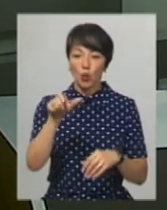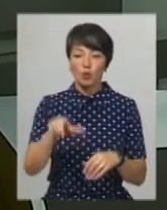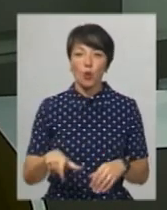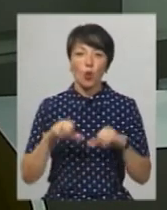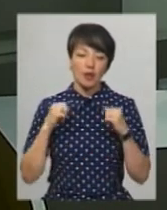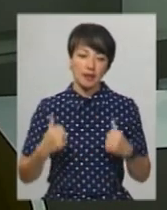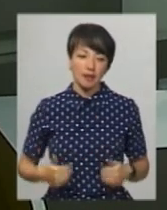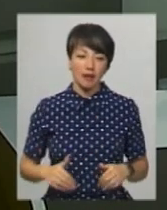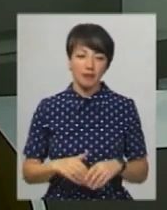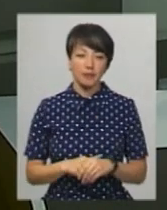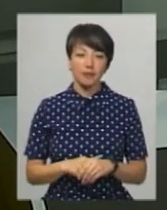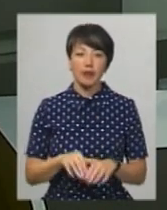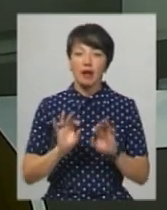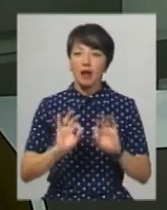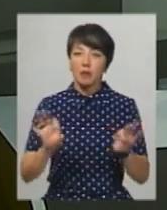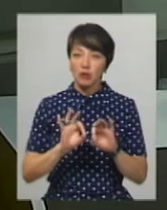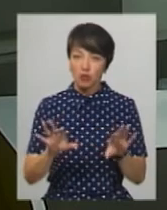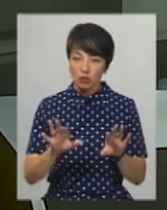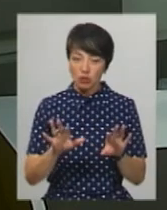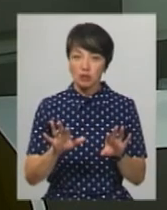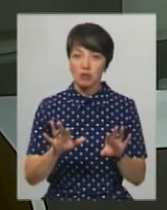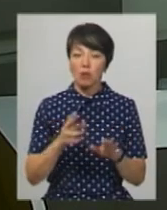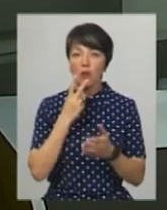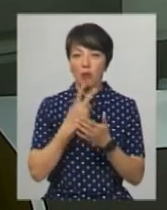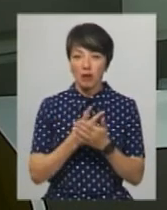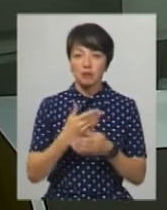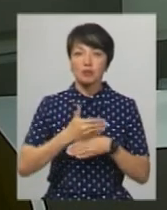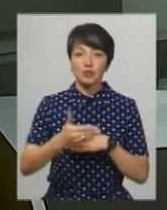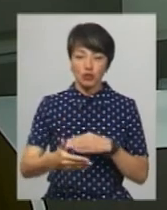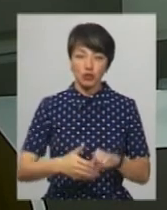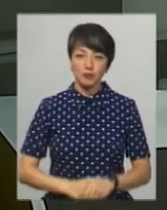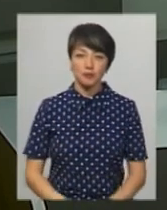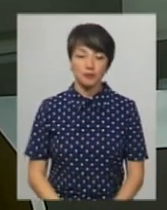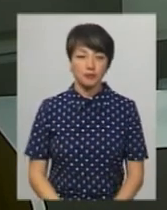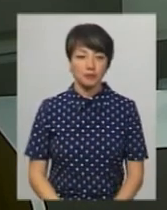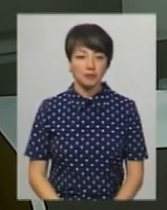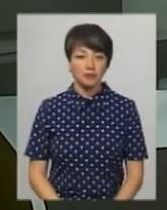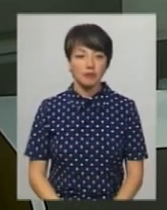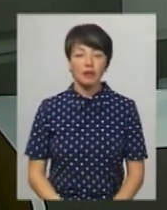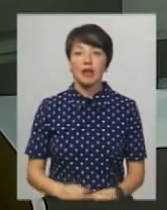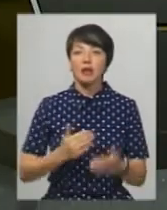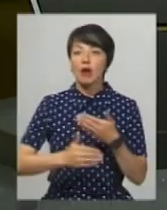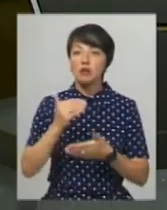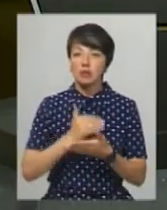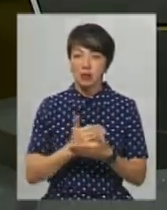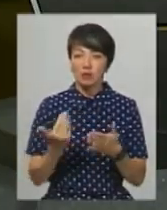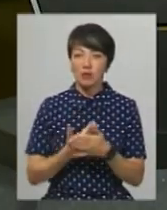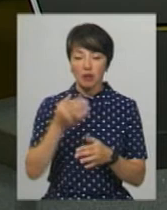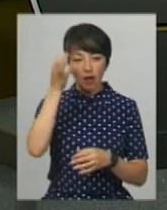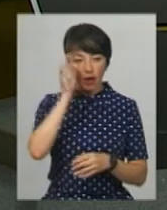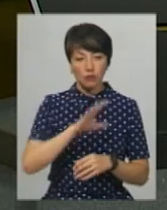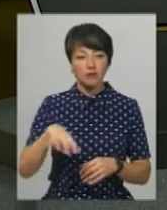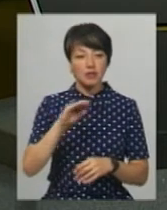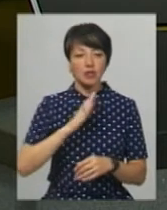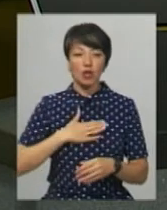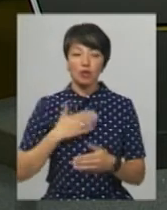тіла. Репортаж Андрія Гуменного ви побачите о 20:30. І наостанок випуску нагадую, всі